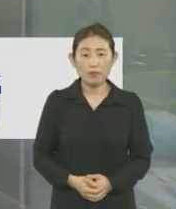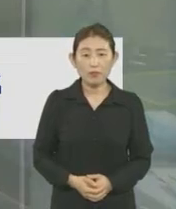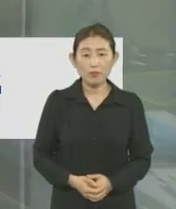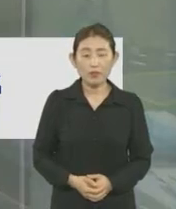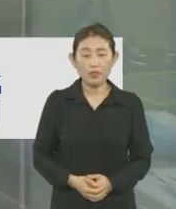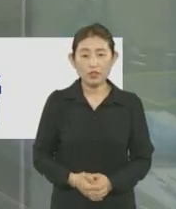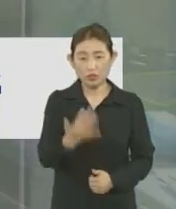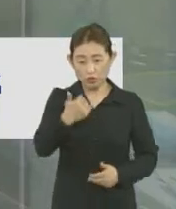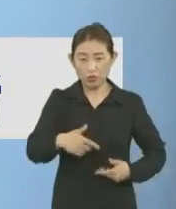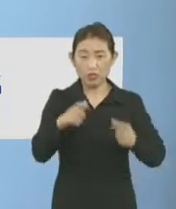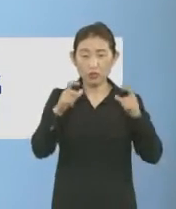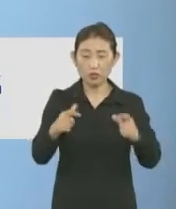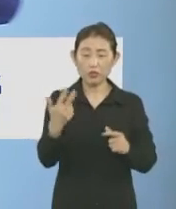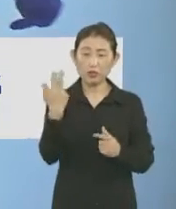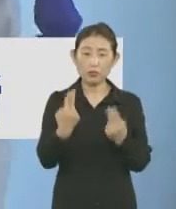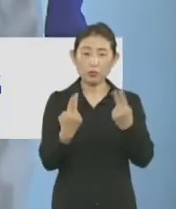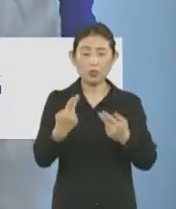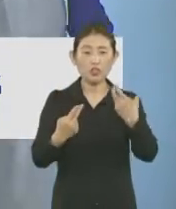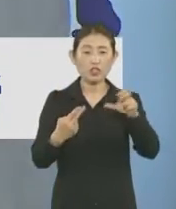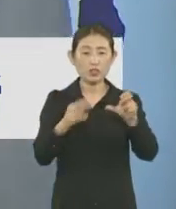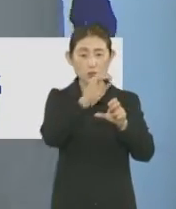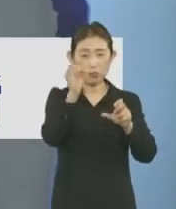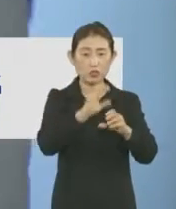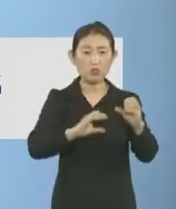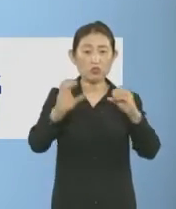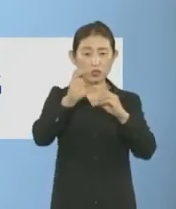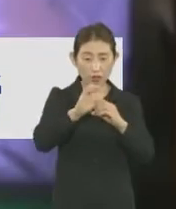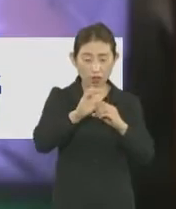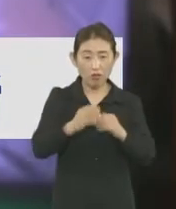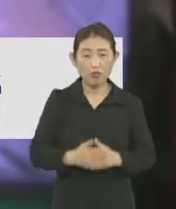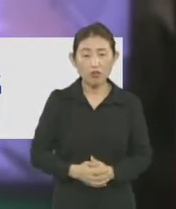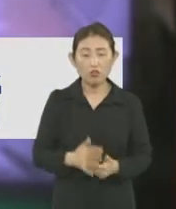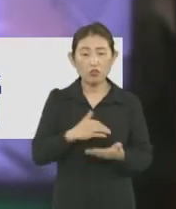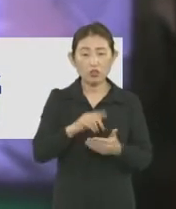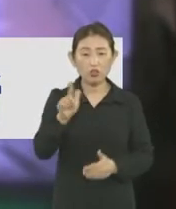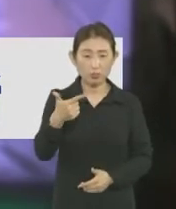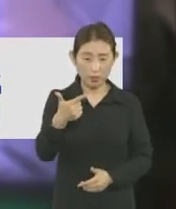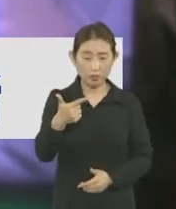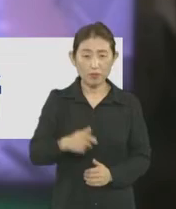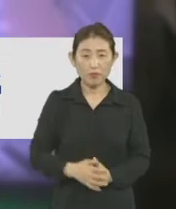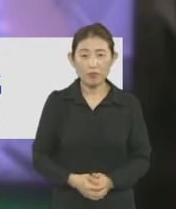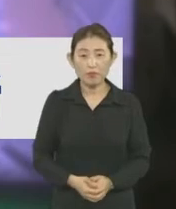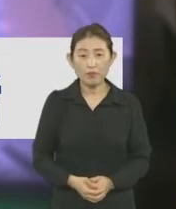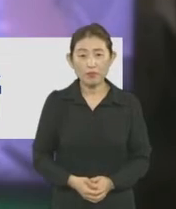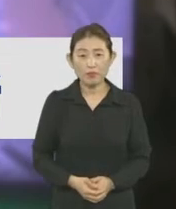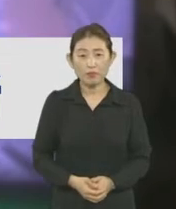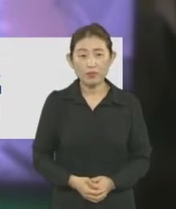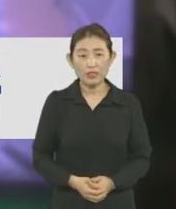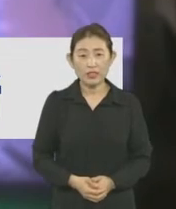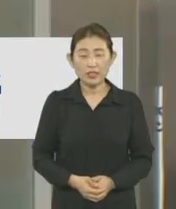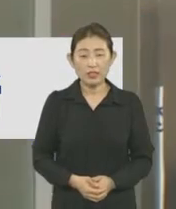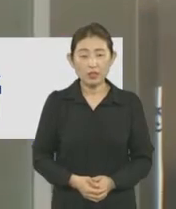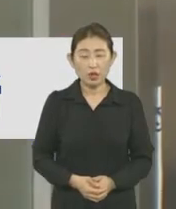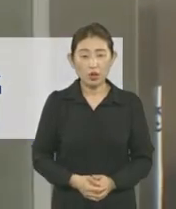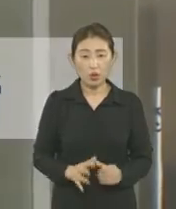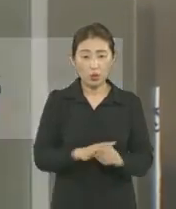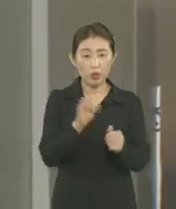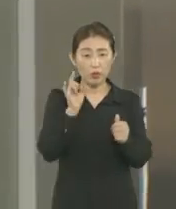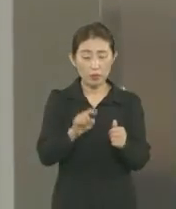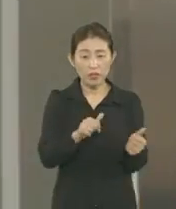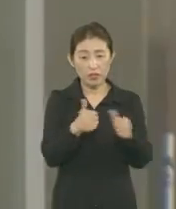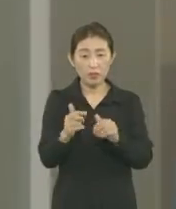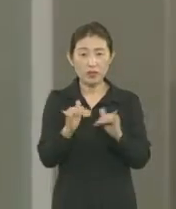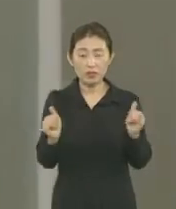됐고 충남 에서도 전주 대비 75% 가까이 증가 1 600명 때 를 기록했습니다 다만 지역에서 코론 알고